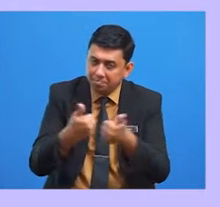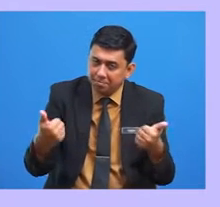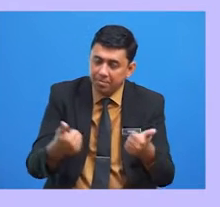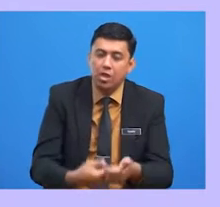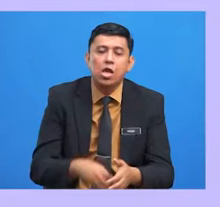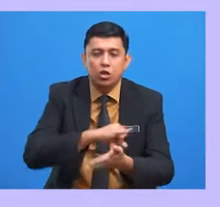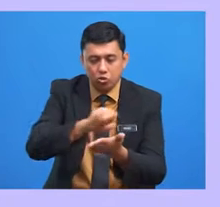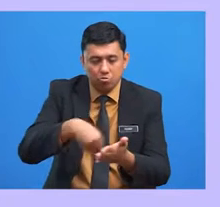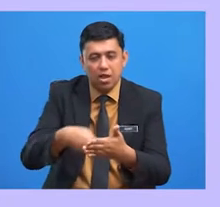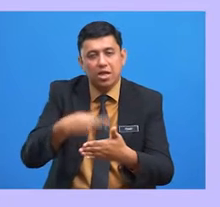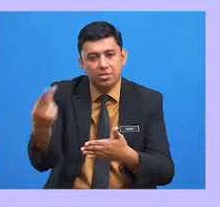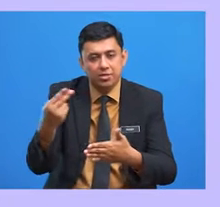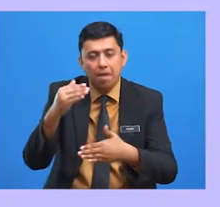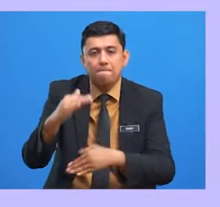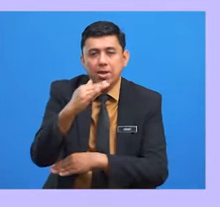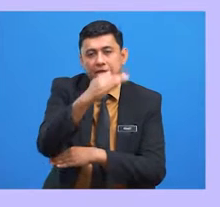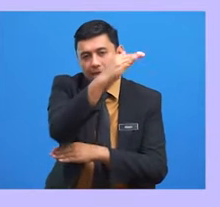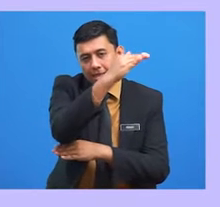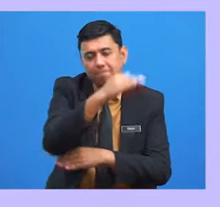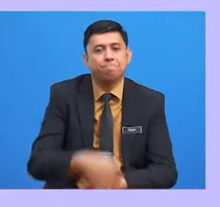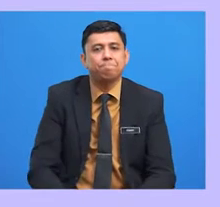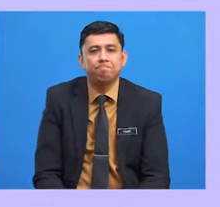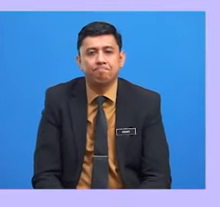jumlah hasil akan meningkat.